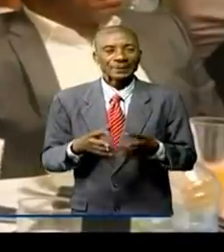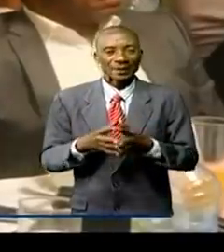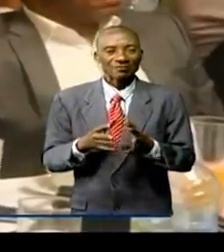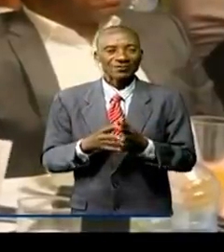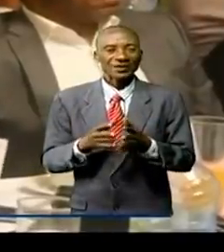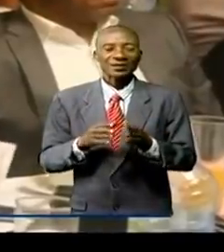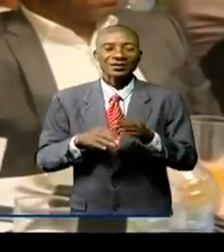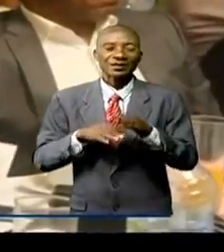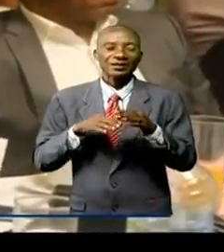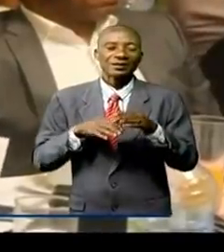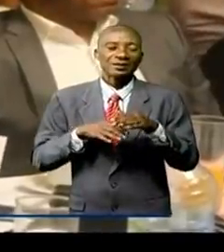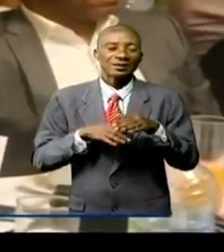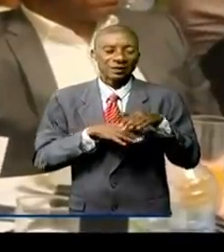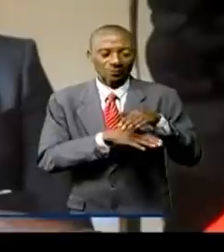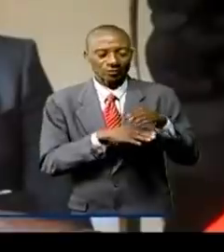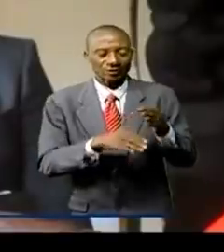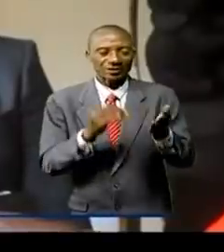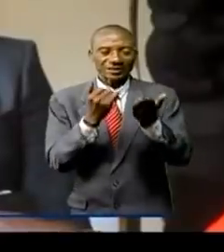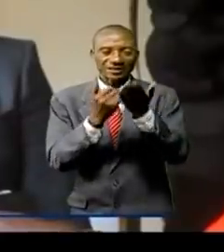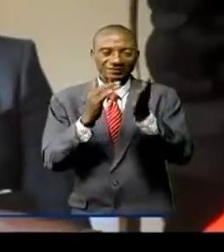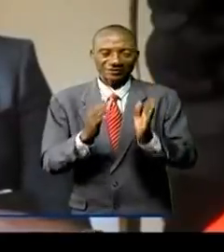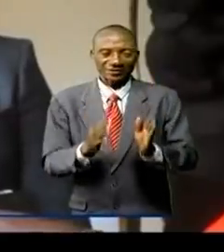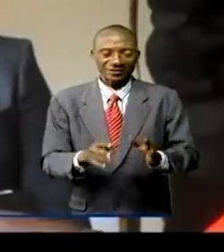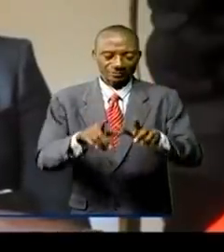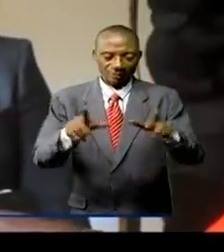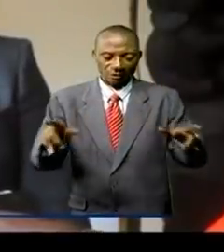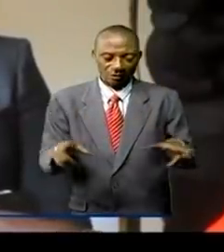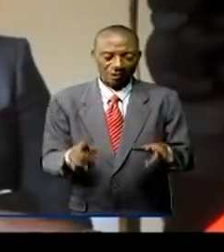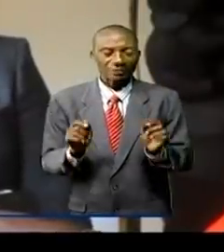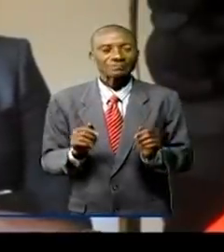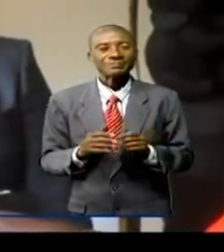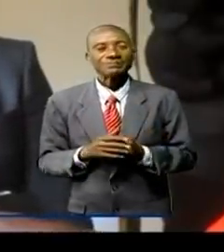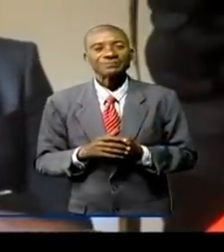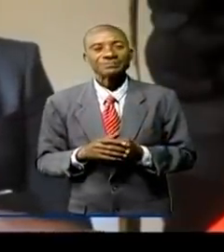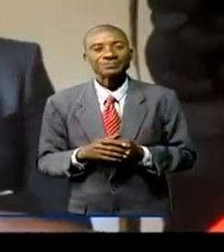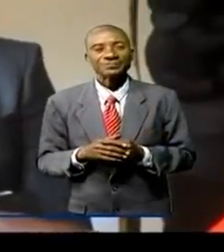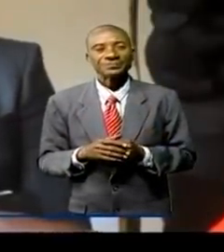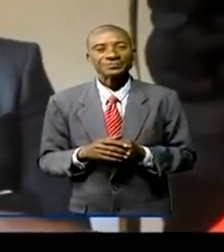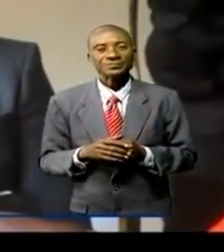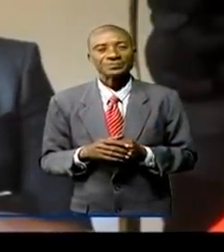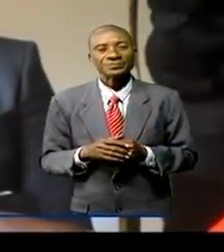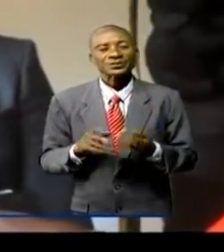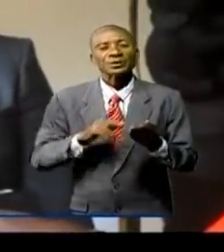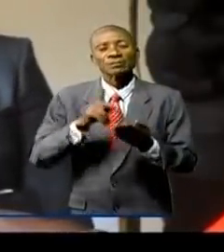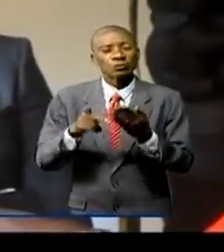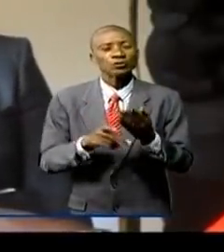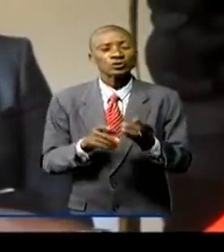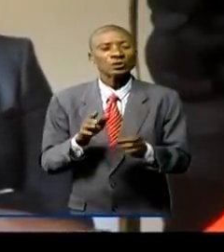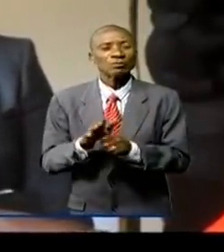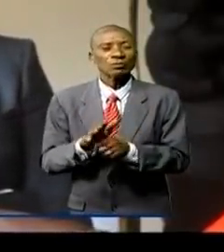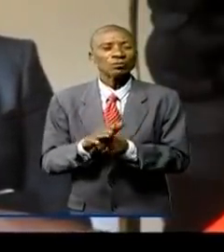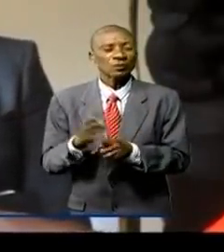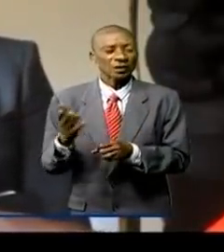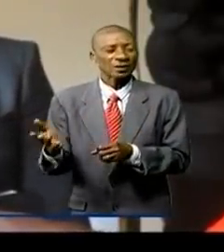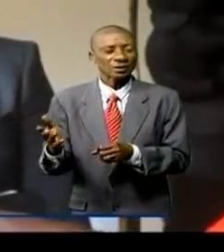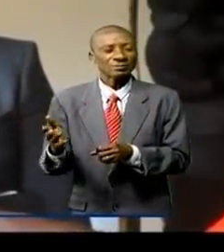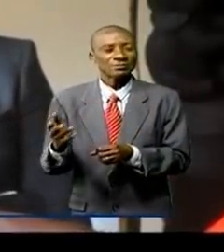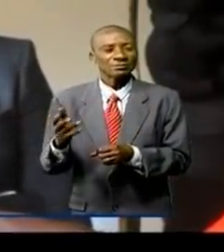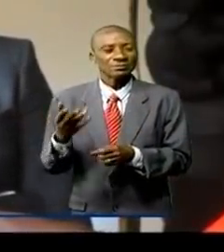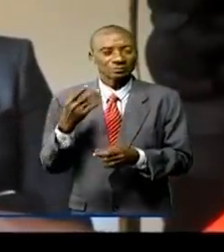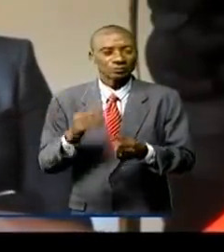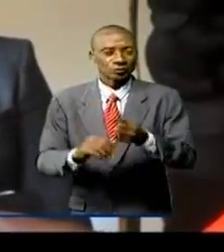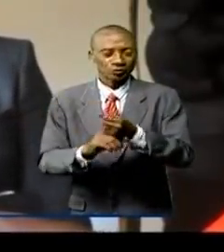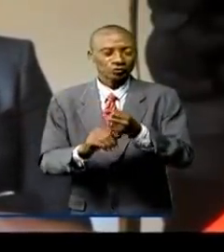investissements locaux. Quand j'ai vu sur la table qu'il y avait Fogec qui était là, qui est le fonds de garantie pour